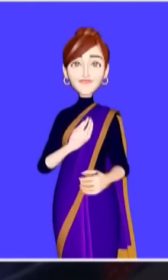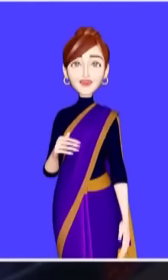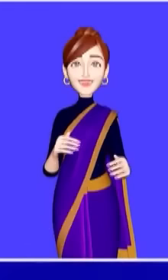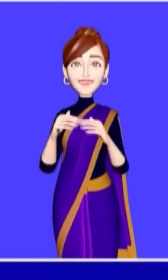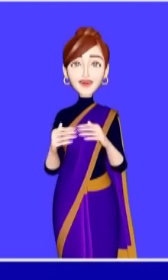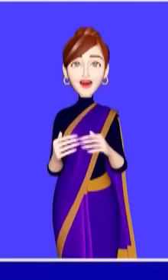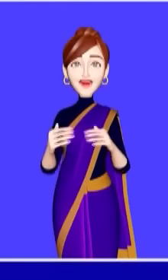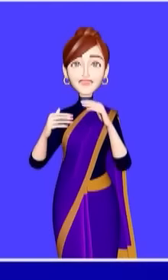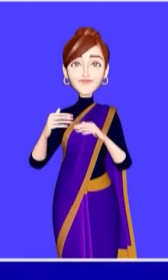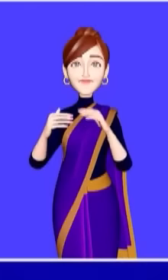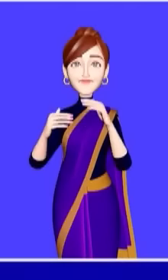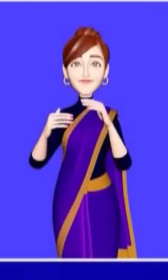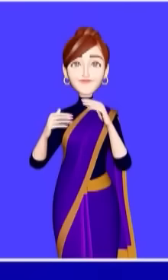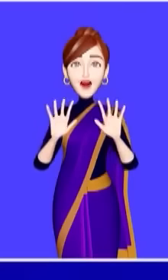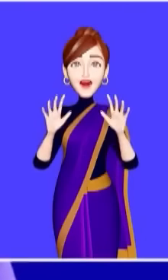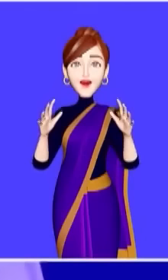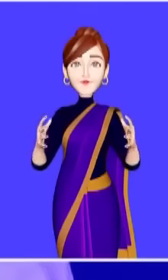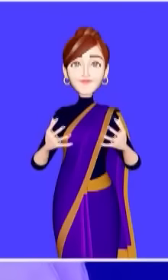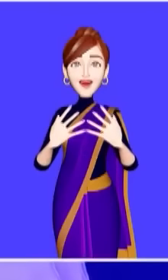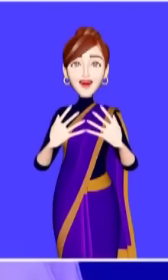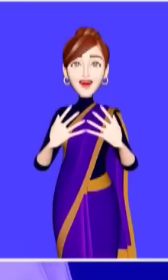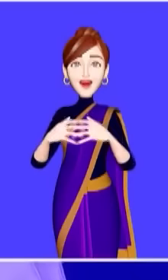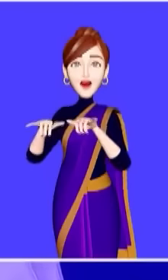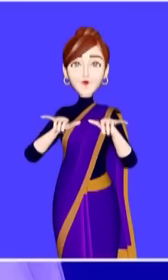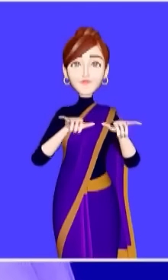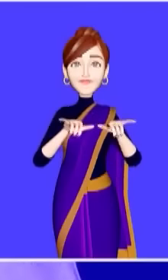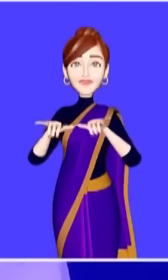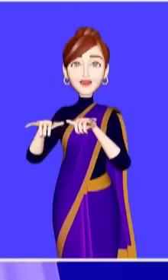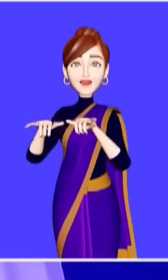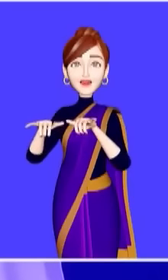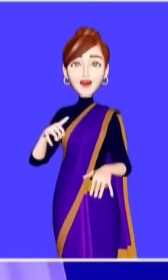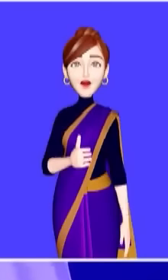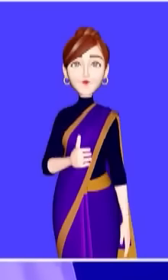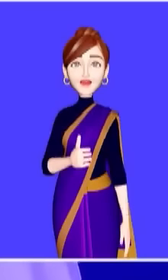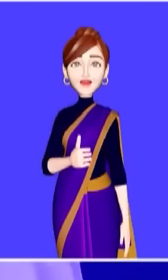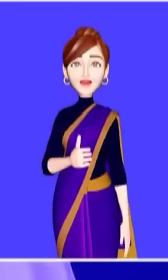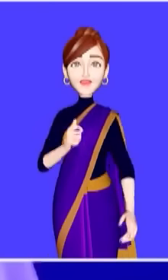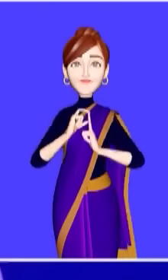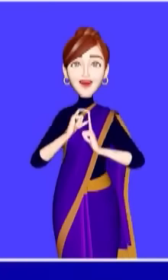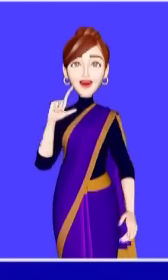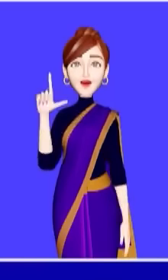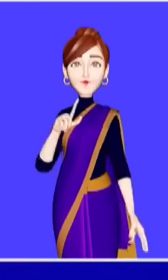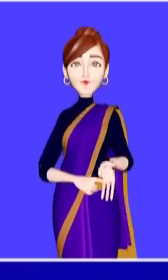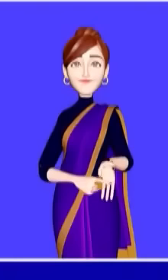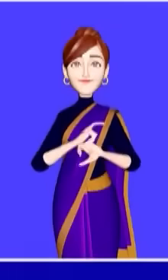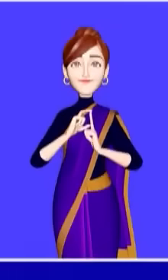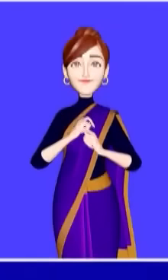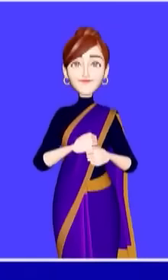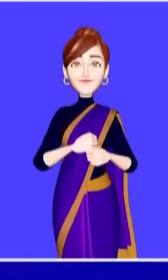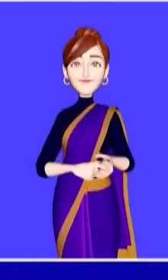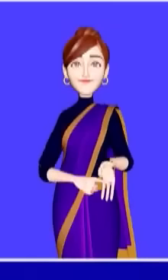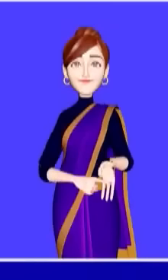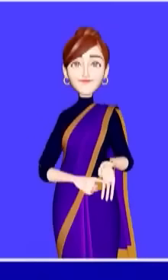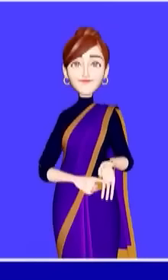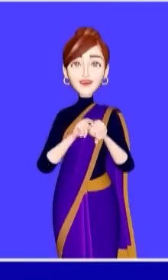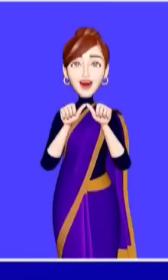में दो तरह के लोग हैं। एक, जिन्हें एआई